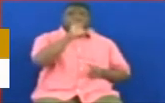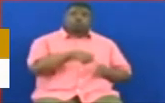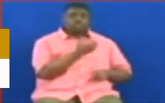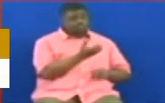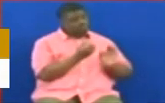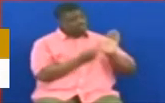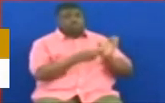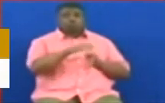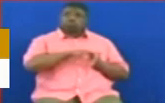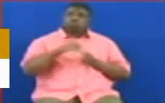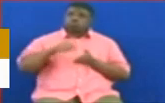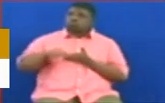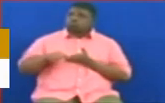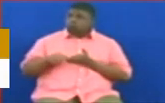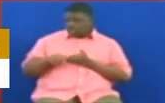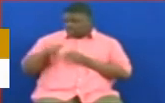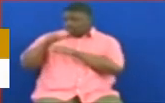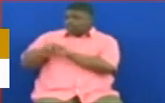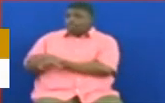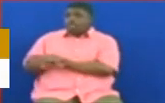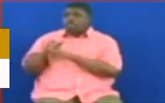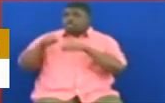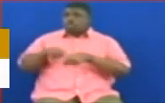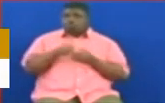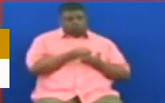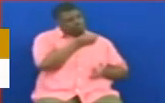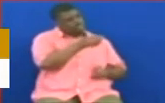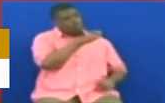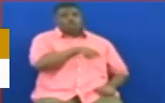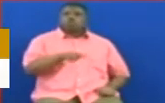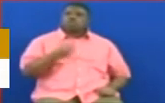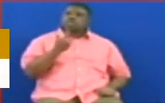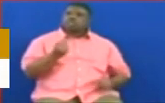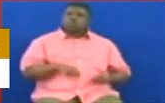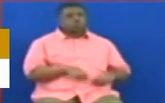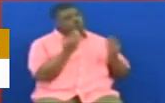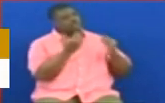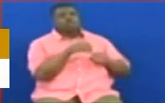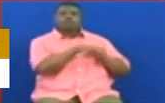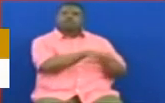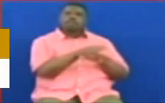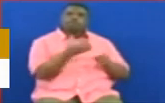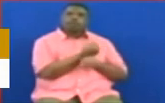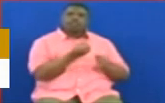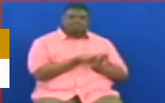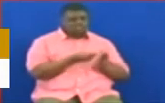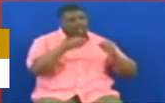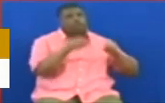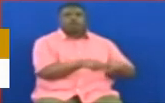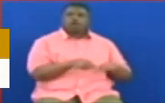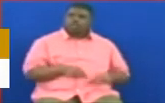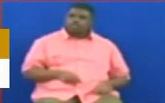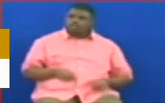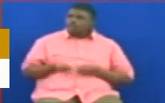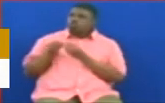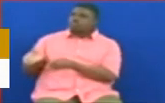zilizokuwa zinatumika kununua samaki kutoka nje, leo ndio mtaji wa Watanzania, wanauza samaki zao na kupata fedha hapa, na hatupeleki tena fedha